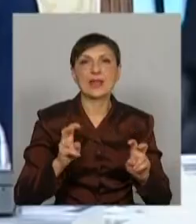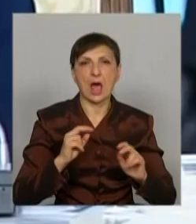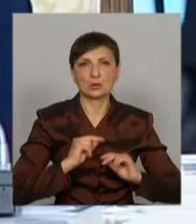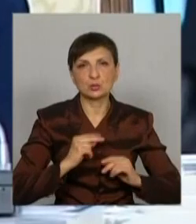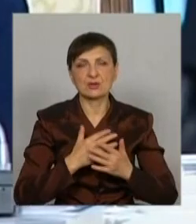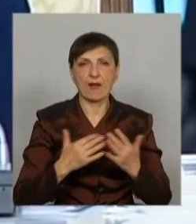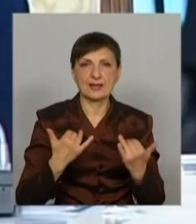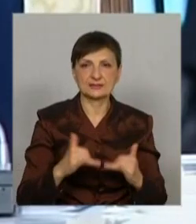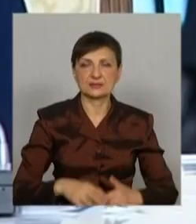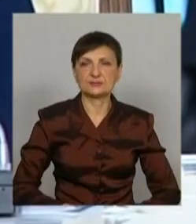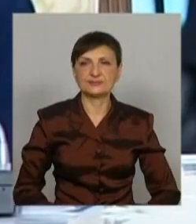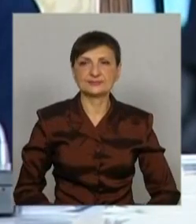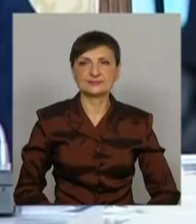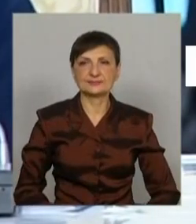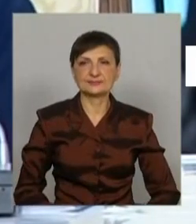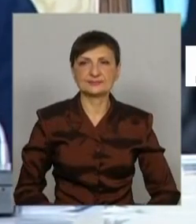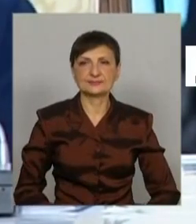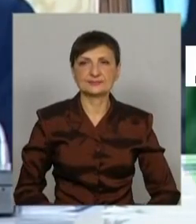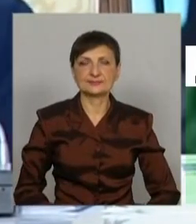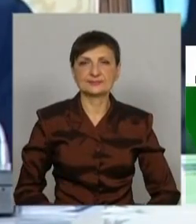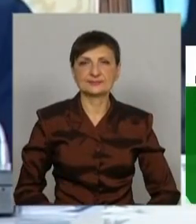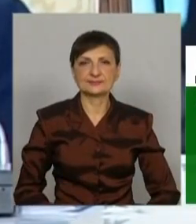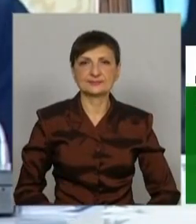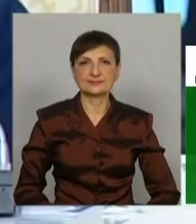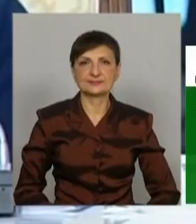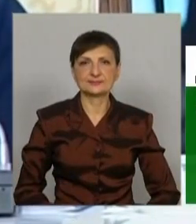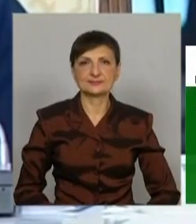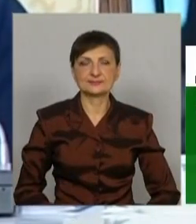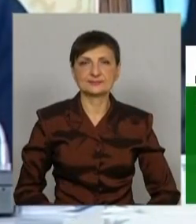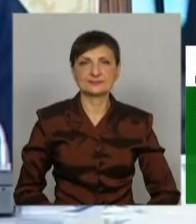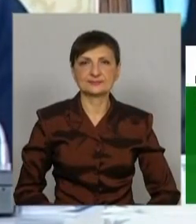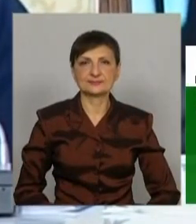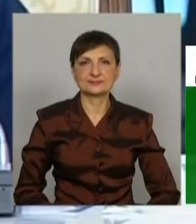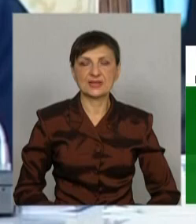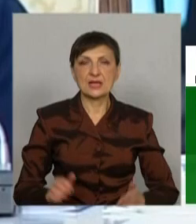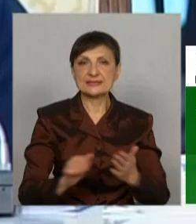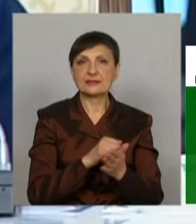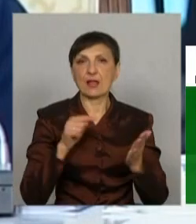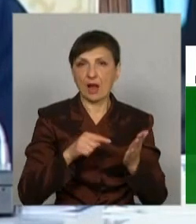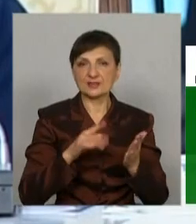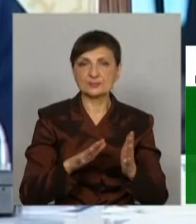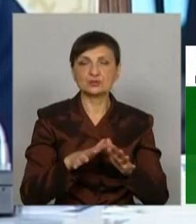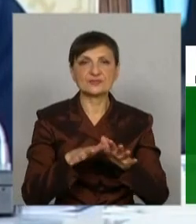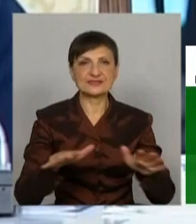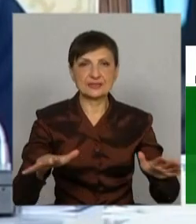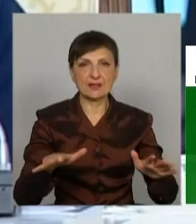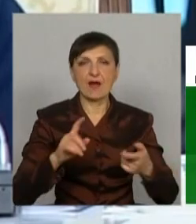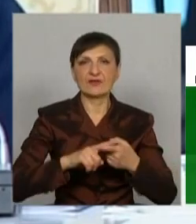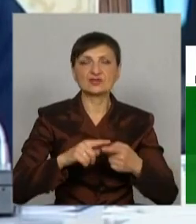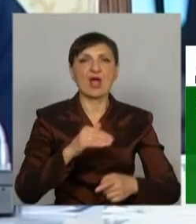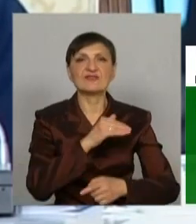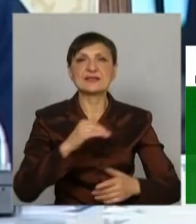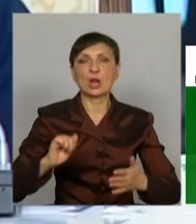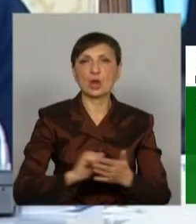конце пиццы товар шмон of peoples and so this декларация будет распространена в качестве официального